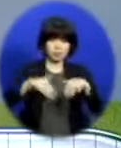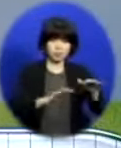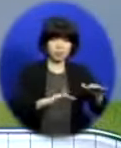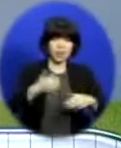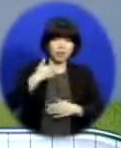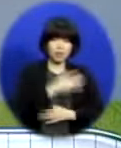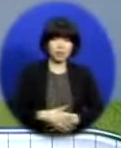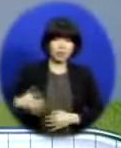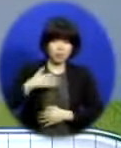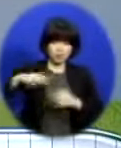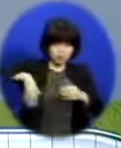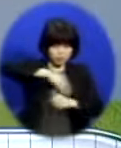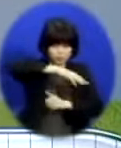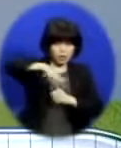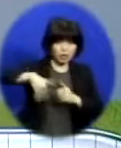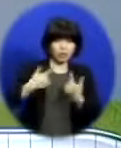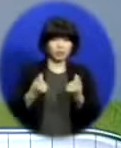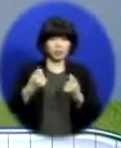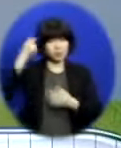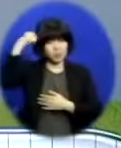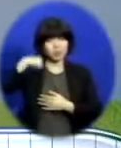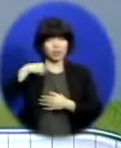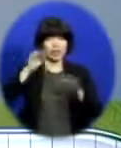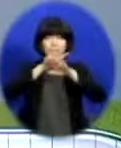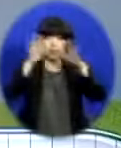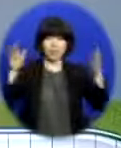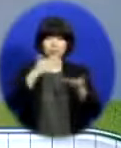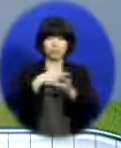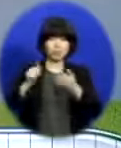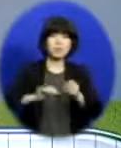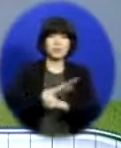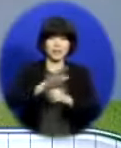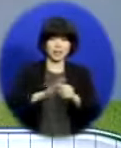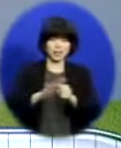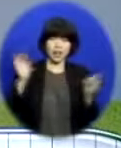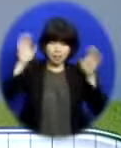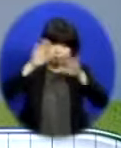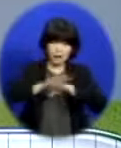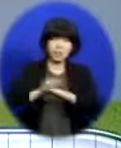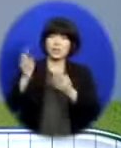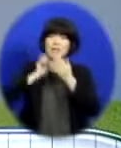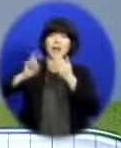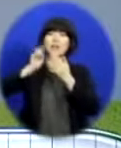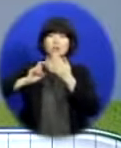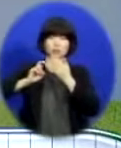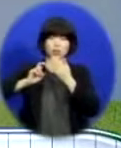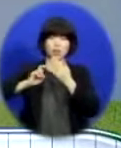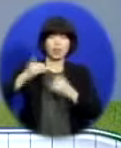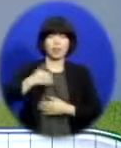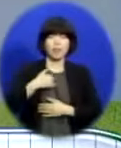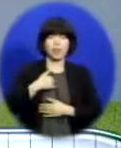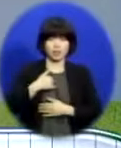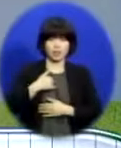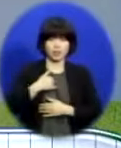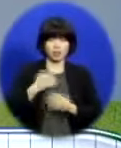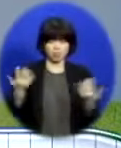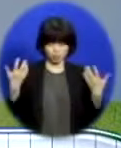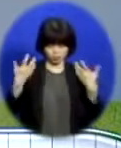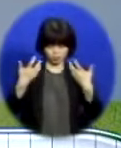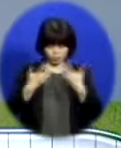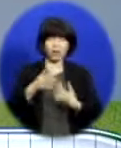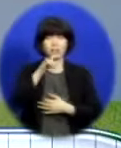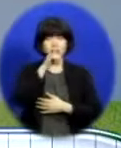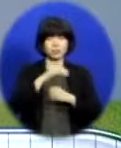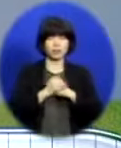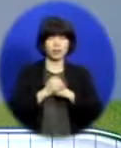휩싸 것처럼 그렇게 느껴집니다 낮에는 주님의 사랑이 밤에는 찬송이 내게서 넘쳐납니다